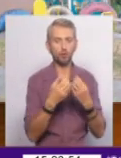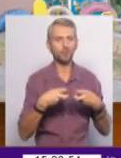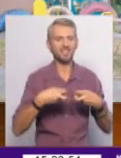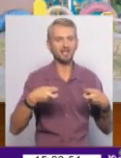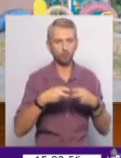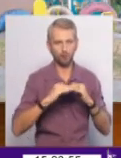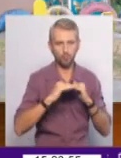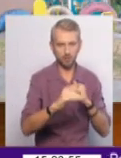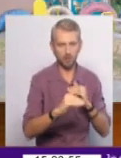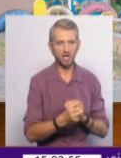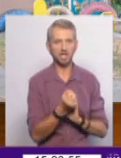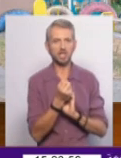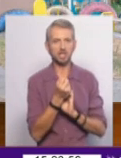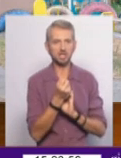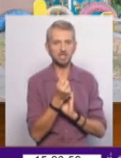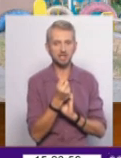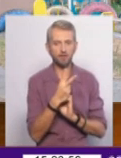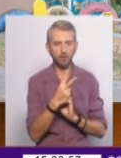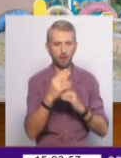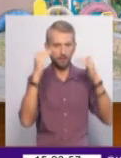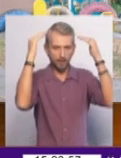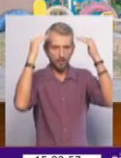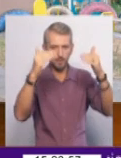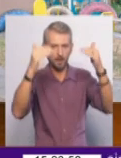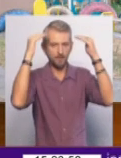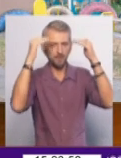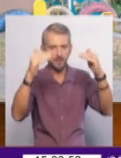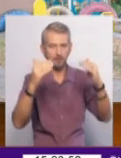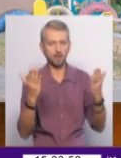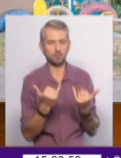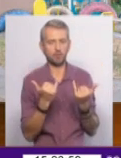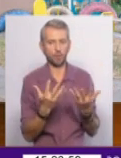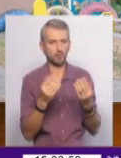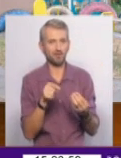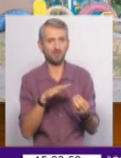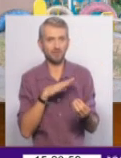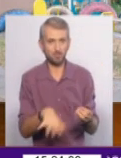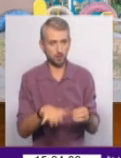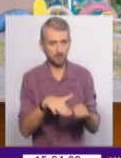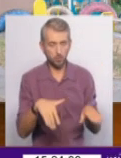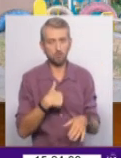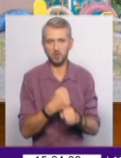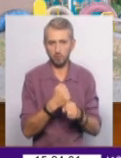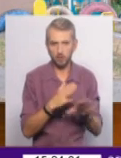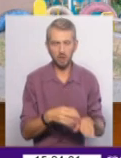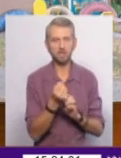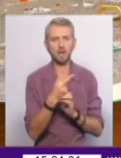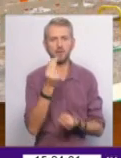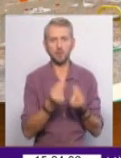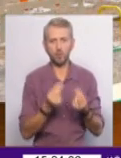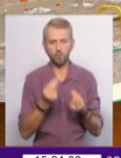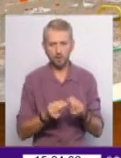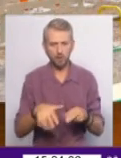покриття. 12 тенівих навісів, які на сьогоднішній день не було в цьому садочку, ми це зробили. 12 ігрових комплексів